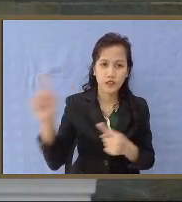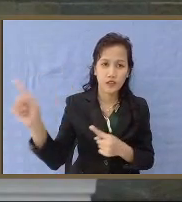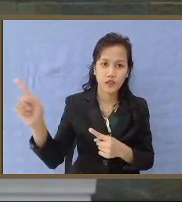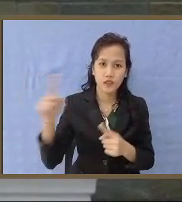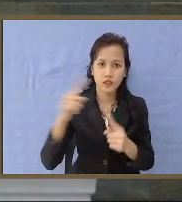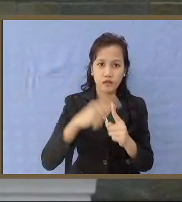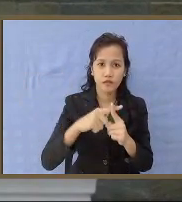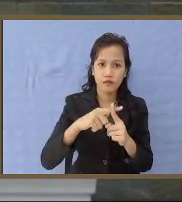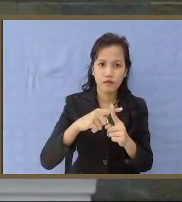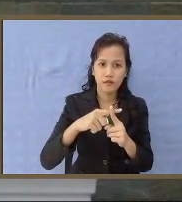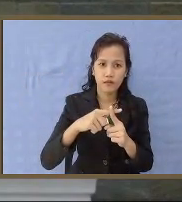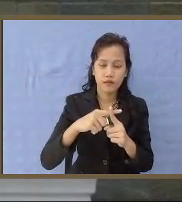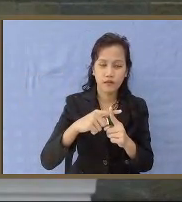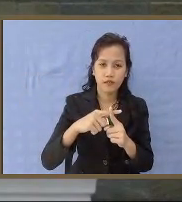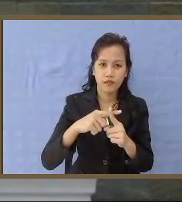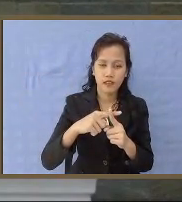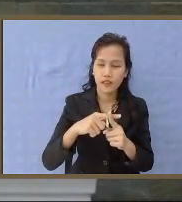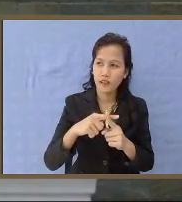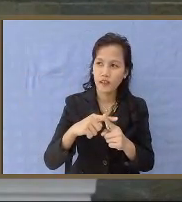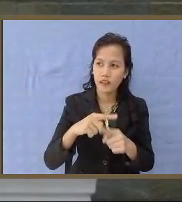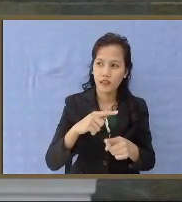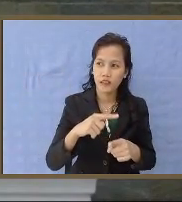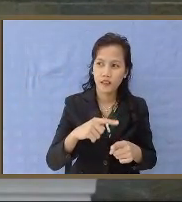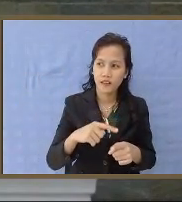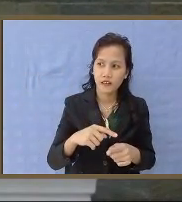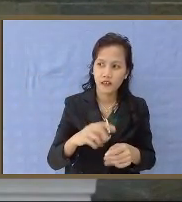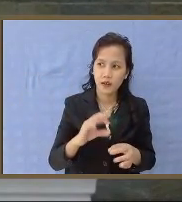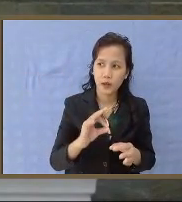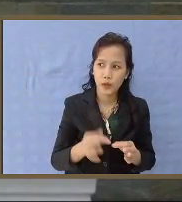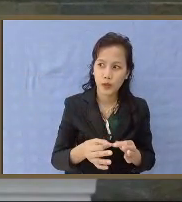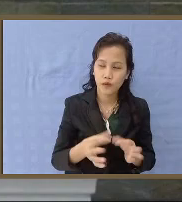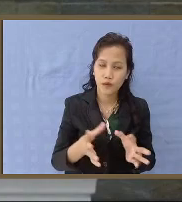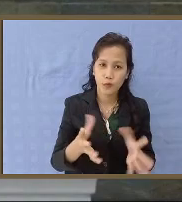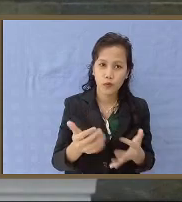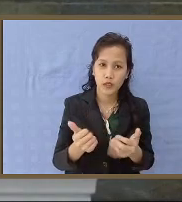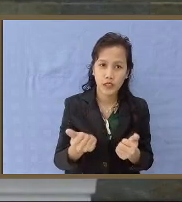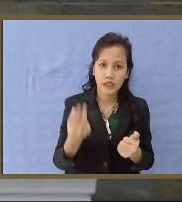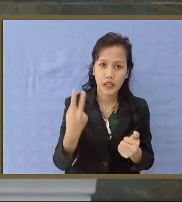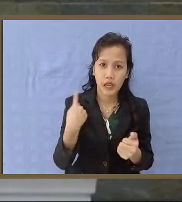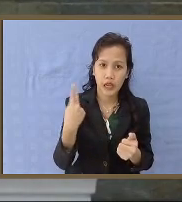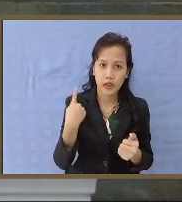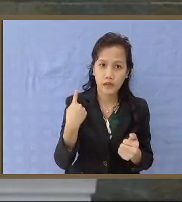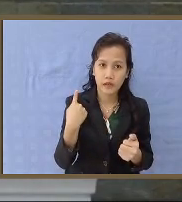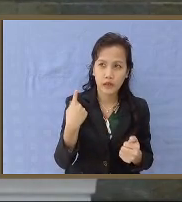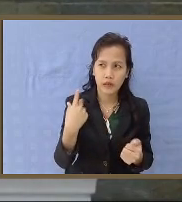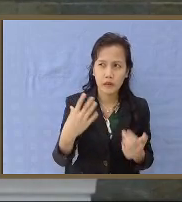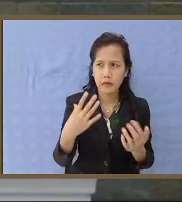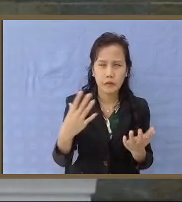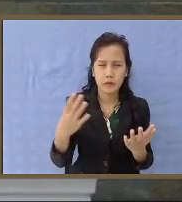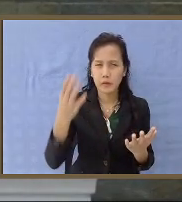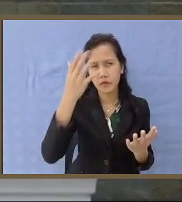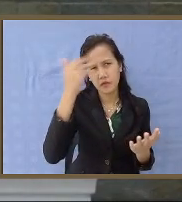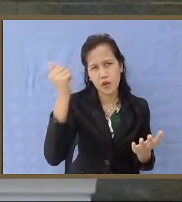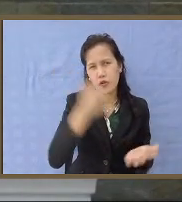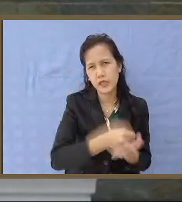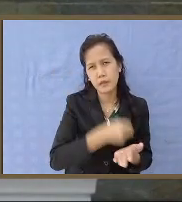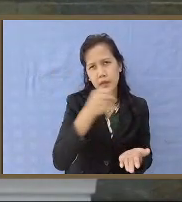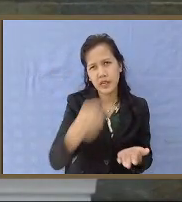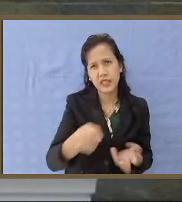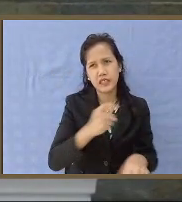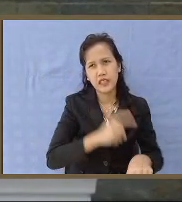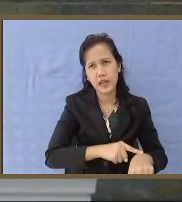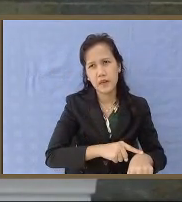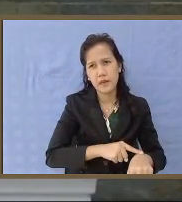Tapos pagka gusto nating magkaroon ng bakanting oras, medyo makalimot-limot, mag-spend ng time, saan tayo